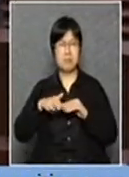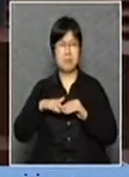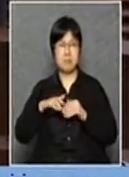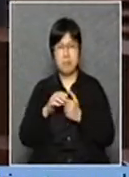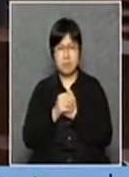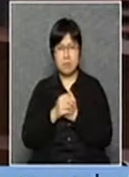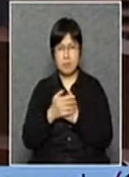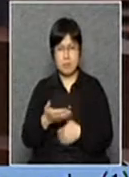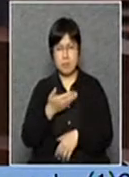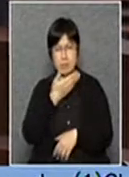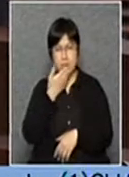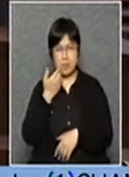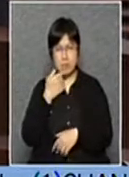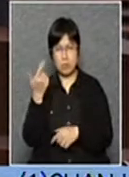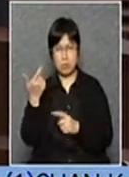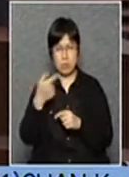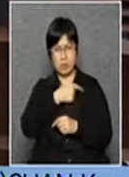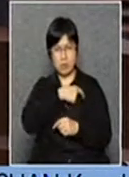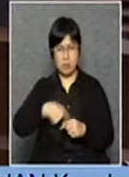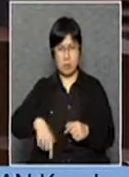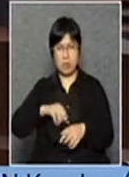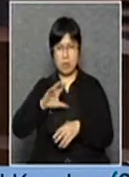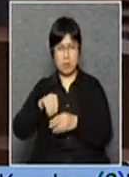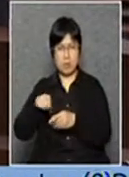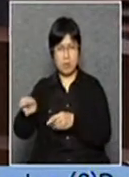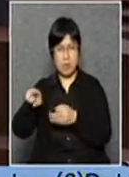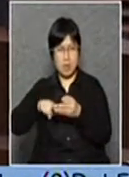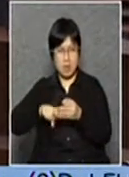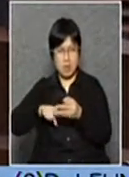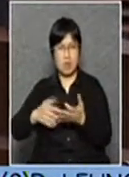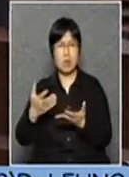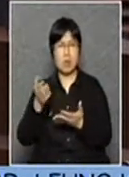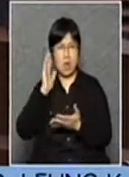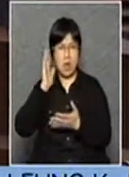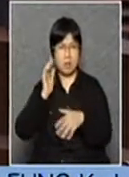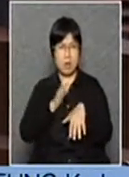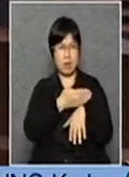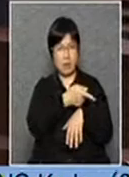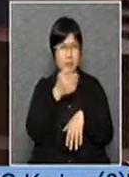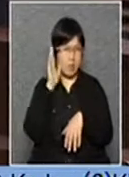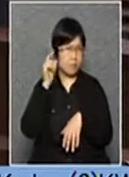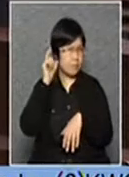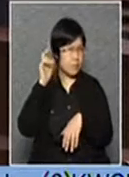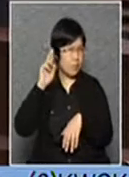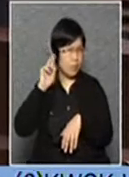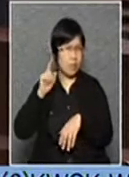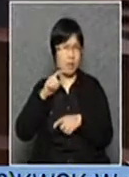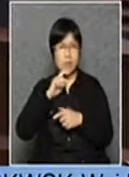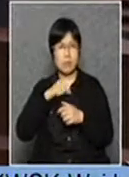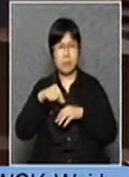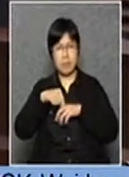都不少同事，包括剛才何俊仁議員甚至剛剛發言的陳家華議員，都批評了有關於一些基金